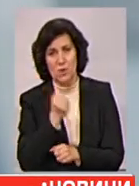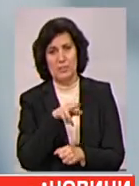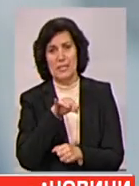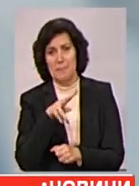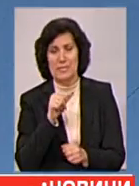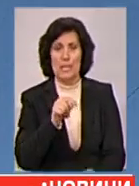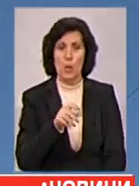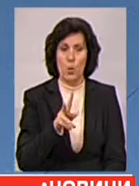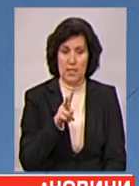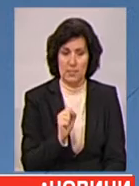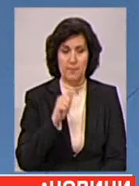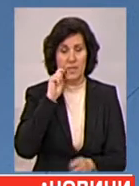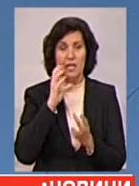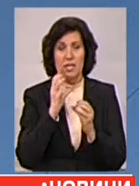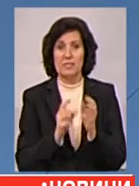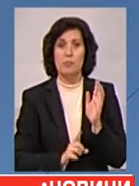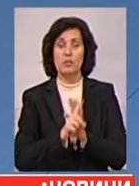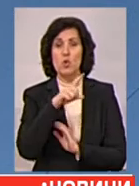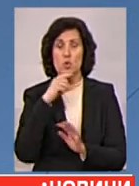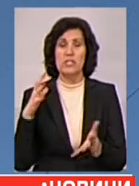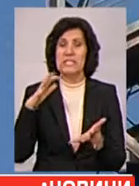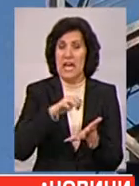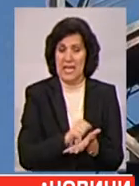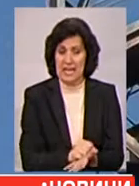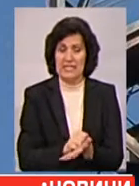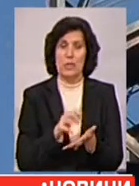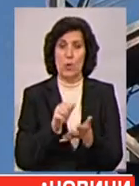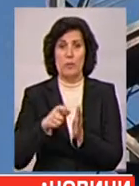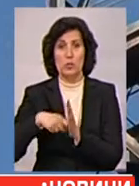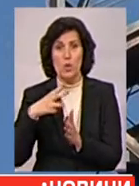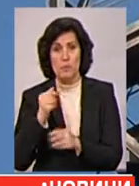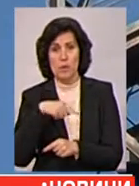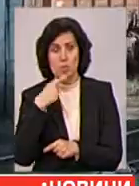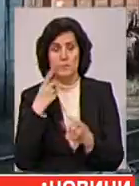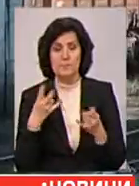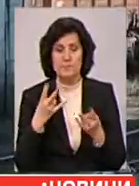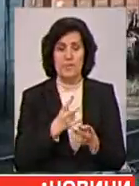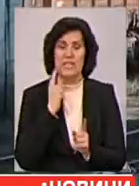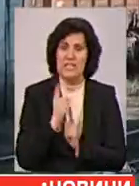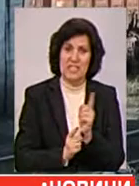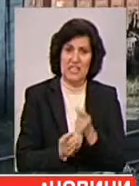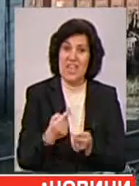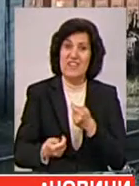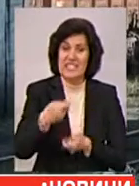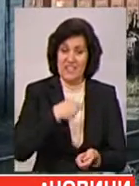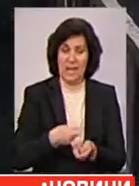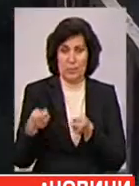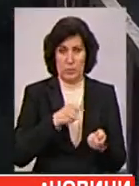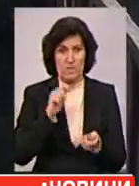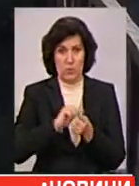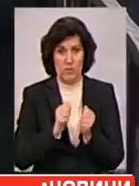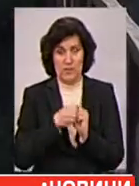Трипільська, Луганська. В Україні ще від початку російської агресії та окупації Донбасу говорили про необхідність диверсифікувати поставки вугілля.